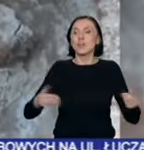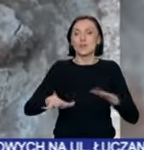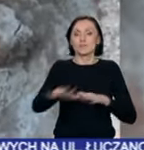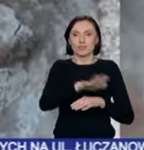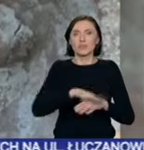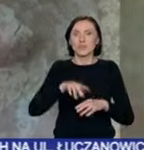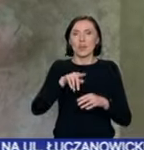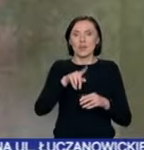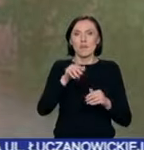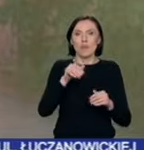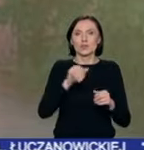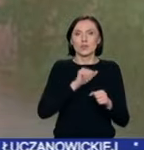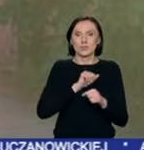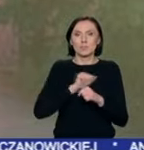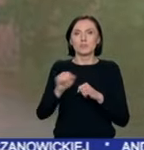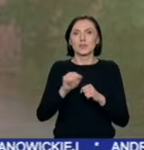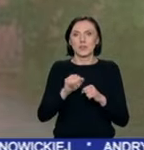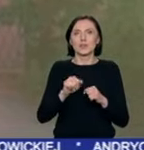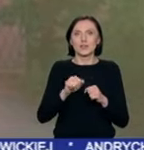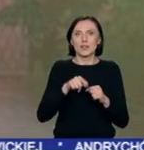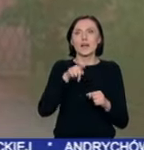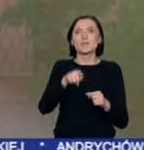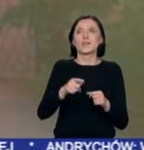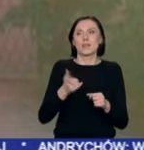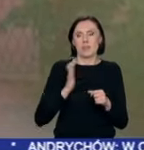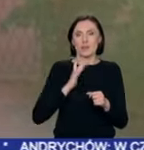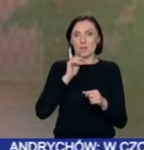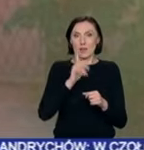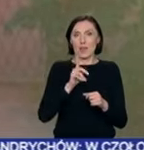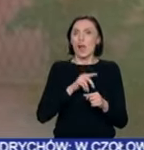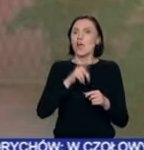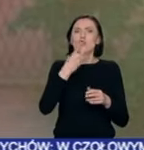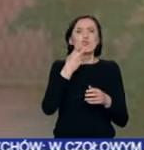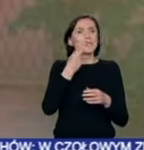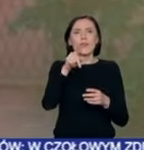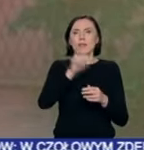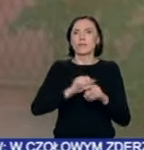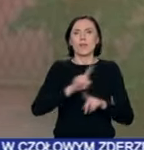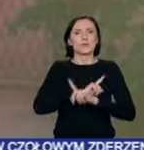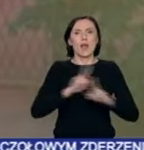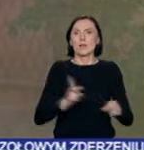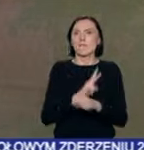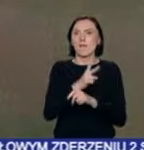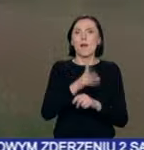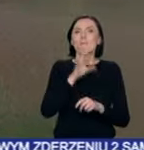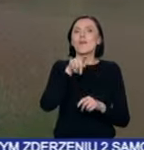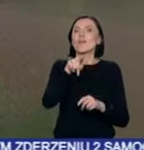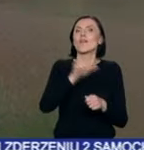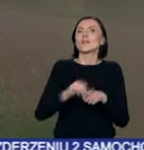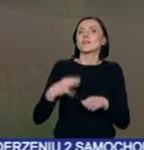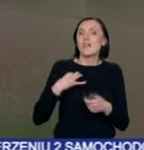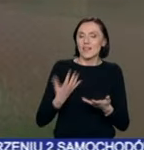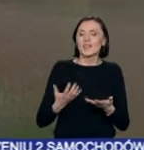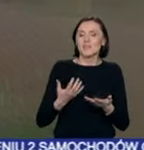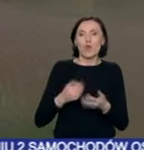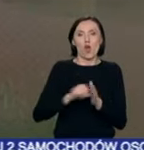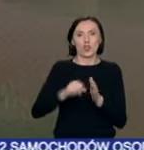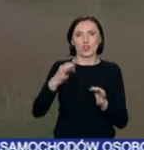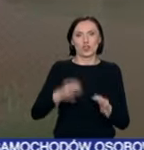zapadlisk. Nie został jednak objęty zakazem wejścia, bo jak twierdzi spółka, nie jest to teren publiczny. Od dziś korty zostały wyłączone z